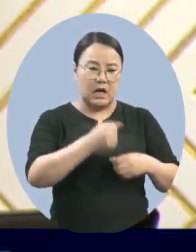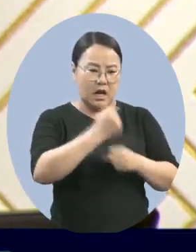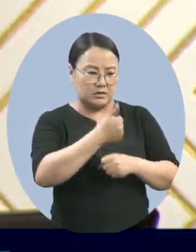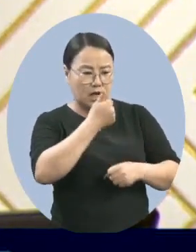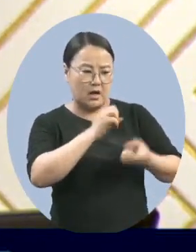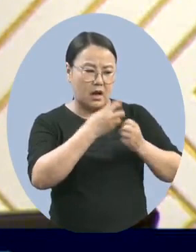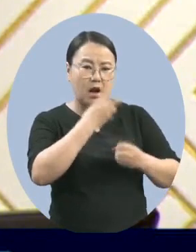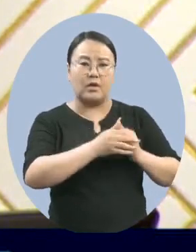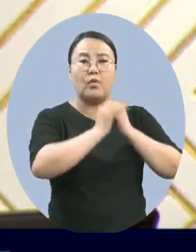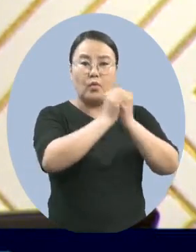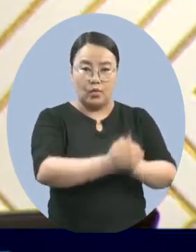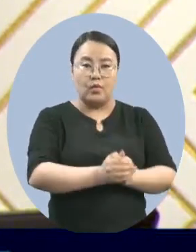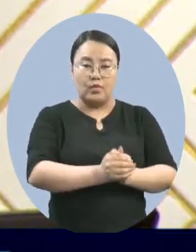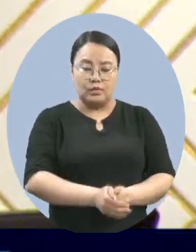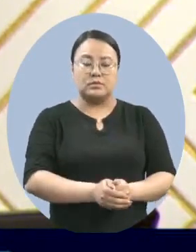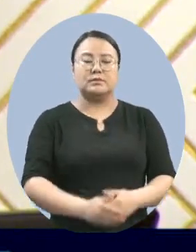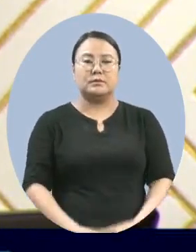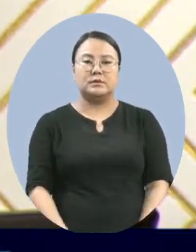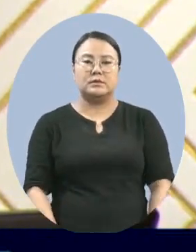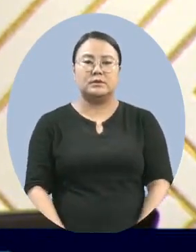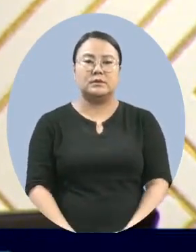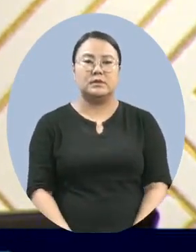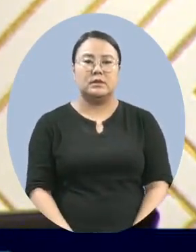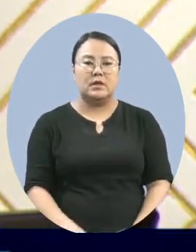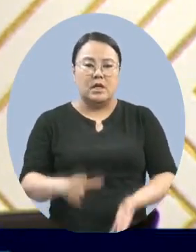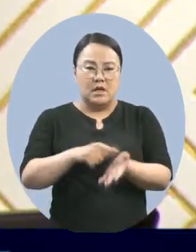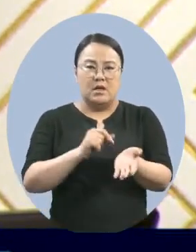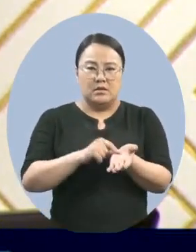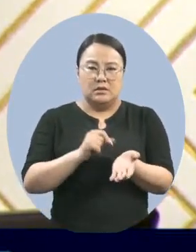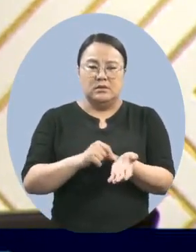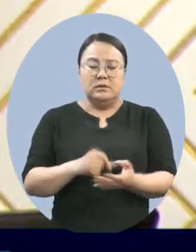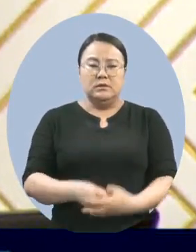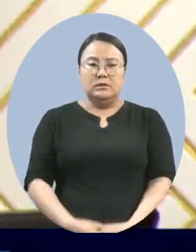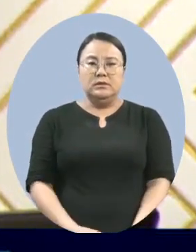зэрэгцээ ер нь ирж яваа цагийн эрэлт хэрэгцээ шаардлага бол